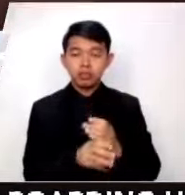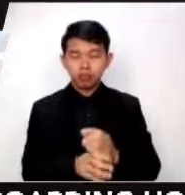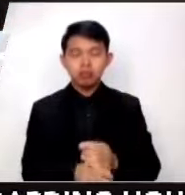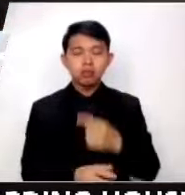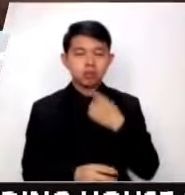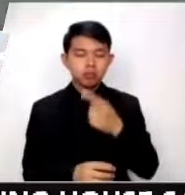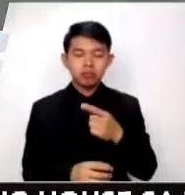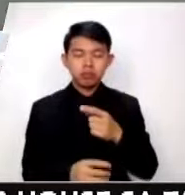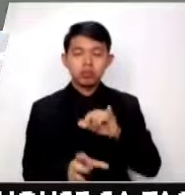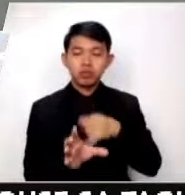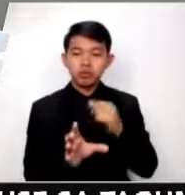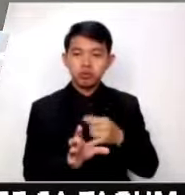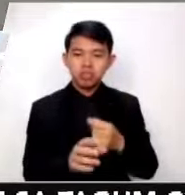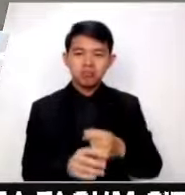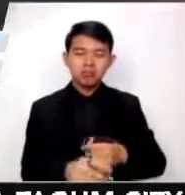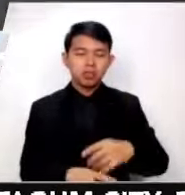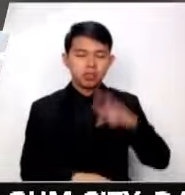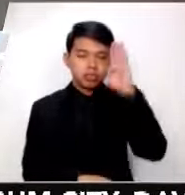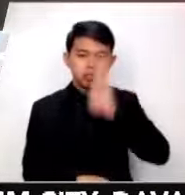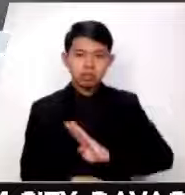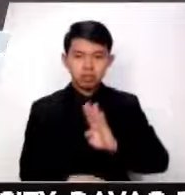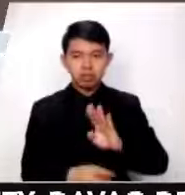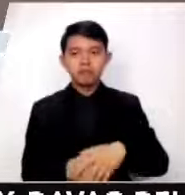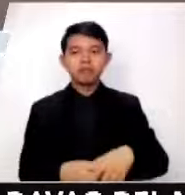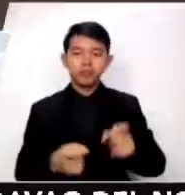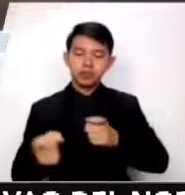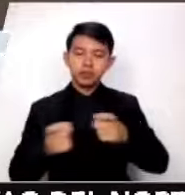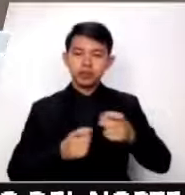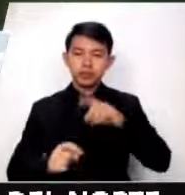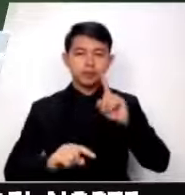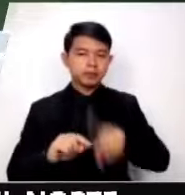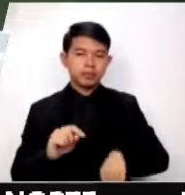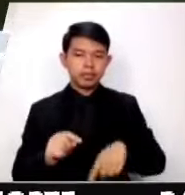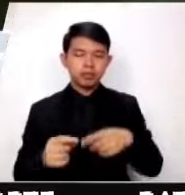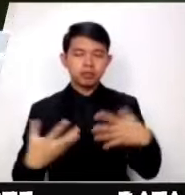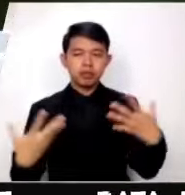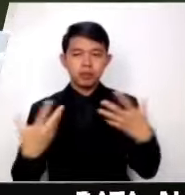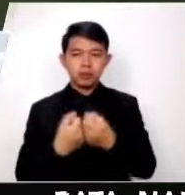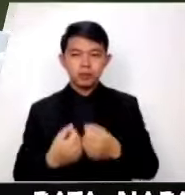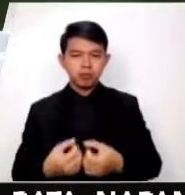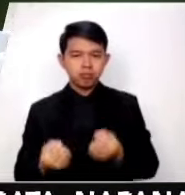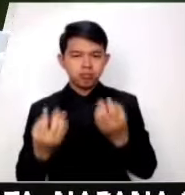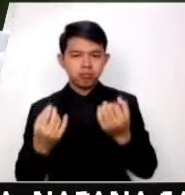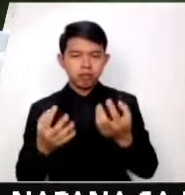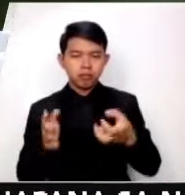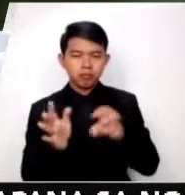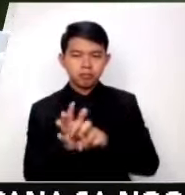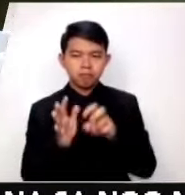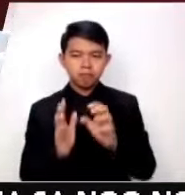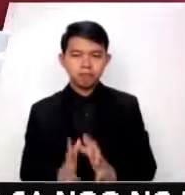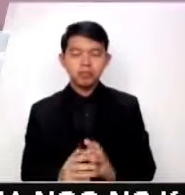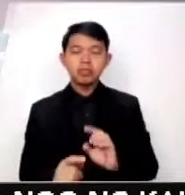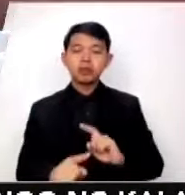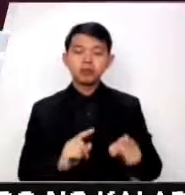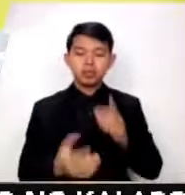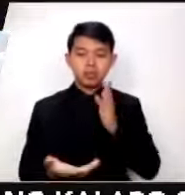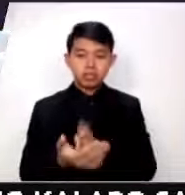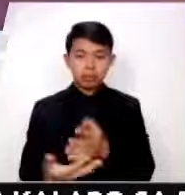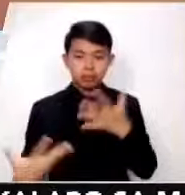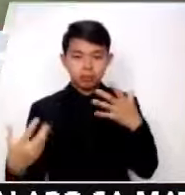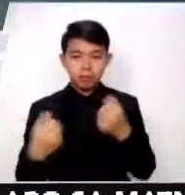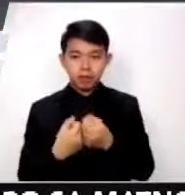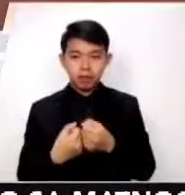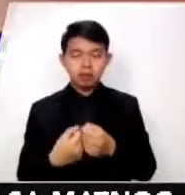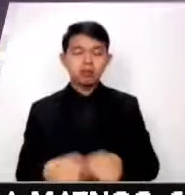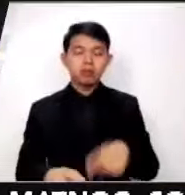ng jeep. Dahil ang naratingan ng jeep, daming sakay. Tumigil ang jeep nang bumangga sa likod ng isang truck. Nakipag-usap na ang jeep